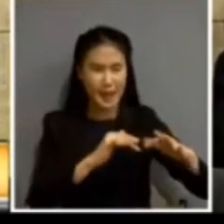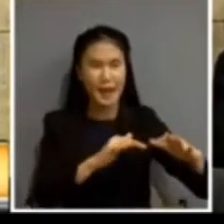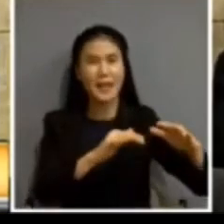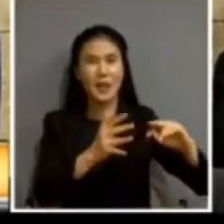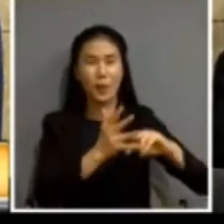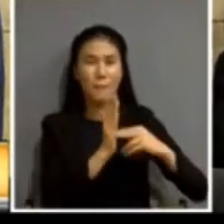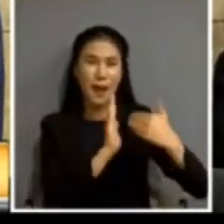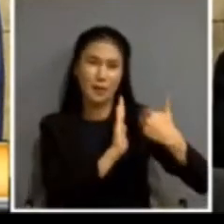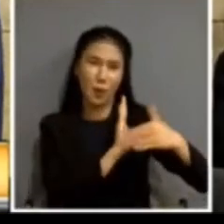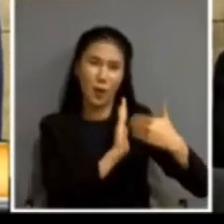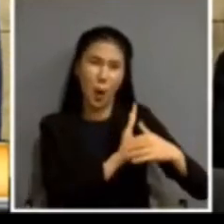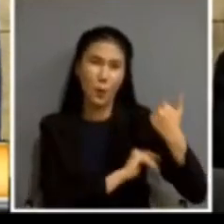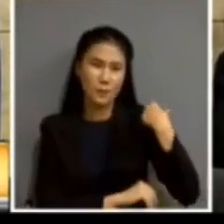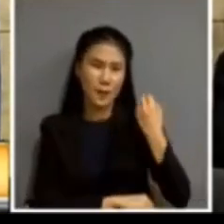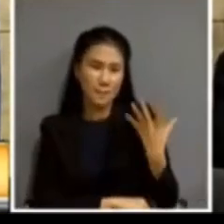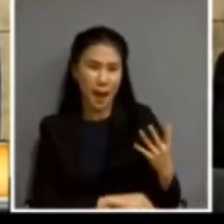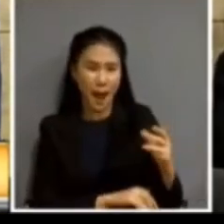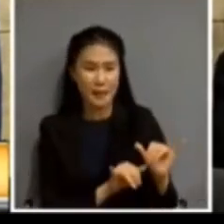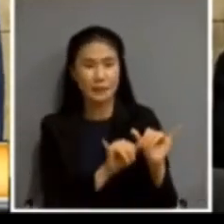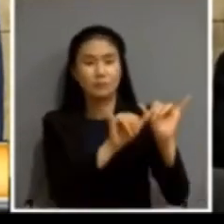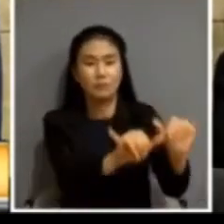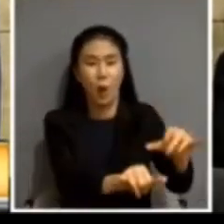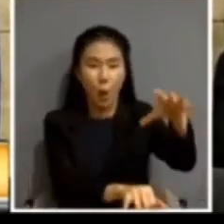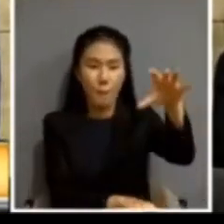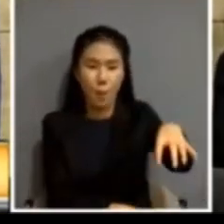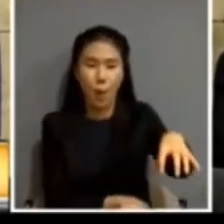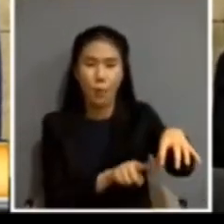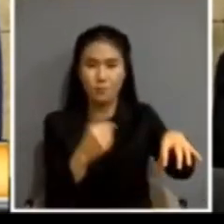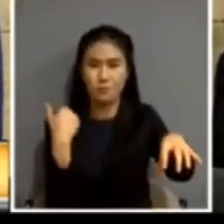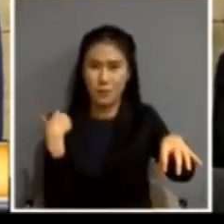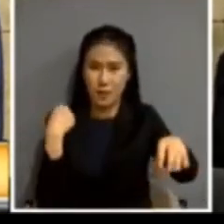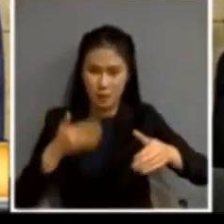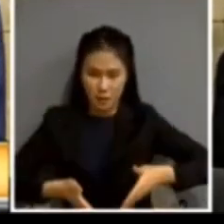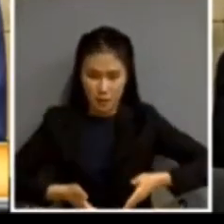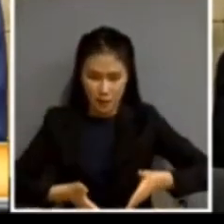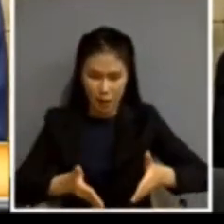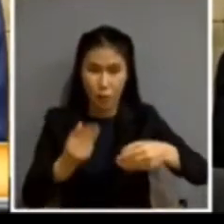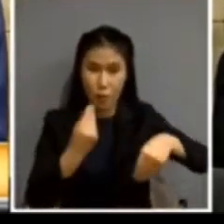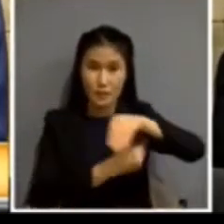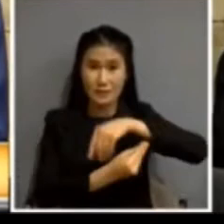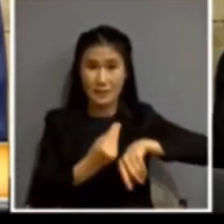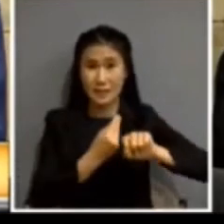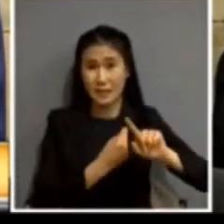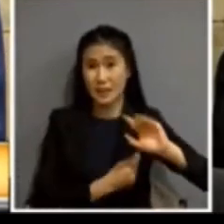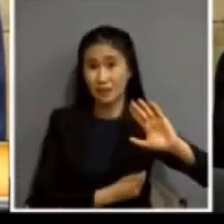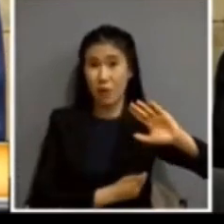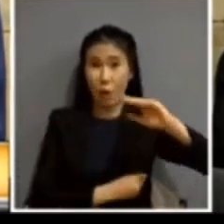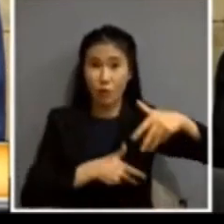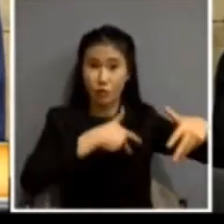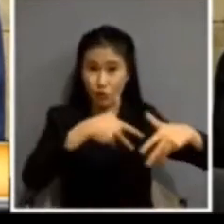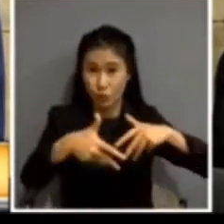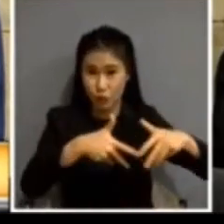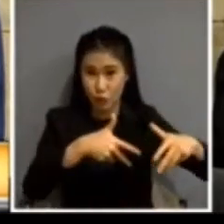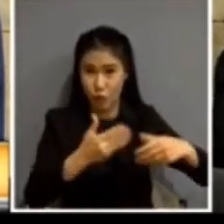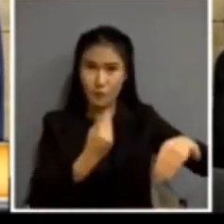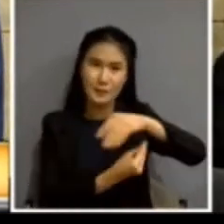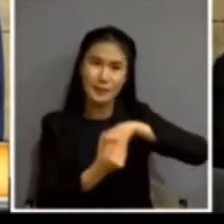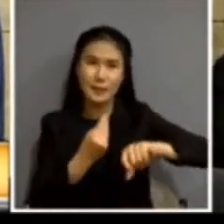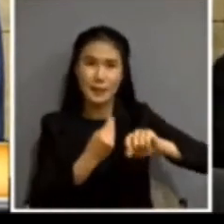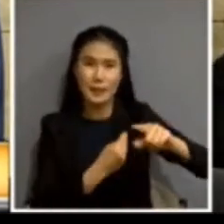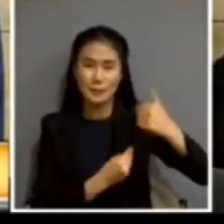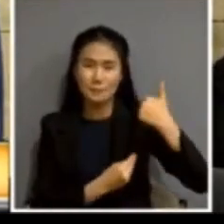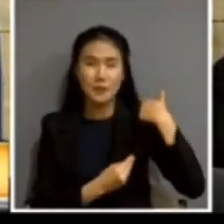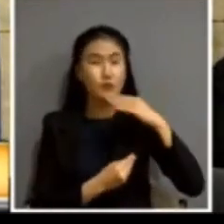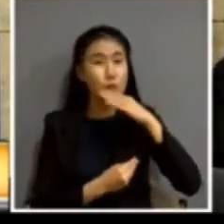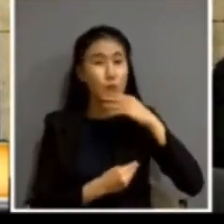ากยิ่งขึ้นนะครับและก็ถนนเส้นนี้จะทำให้เศรษฐกิจทั้งเศรษฐกิจชุมชนเพราะว่าเมื่อเราเกิ